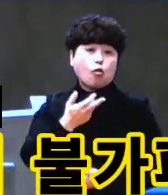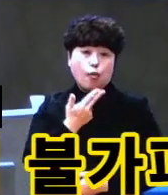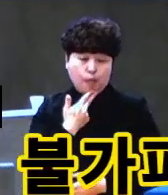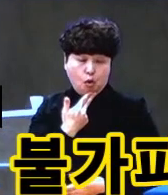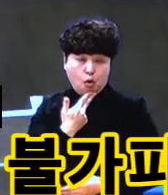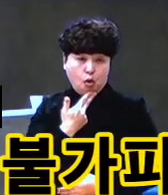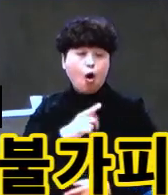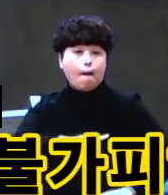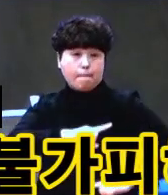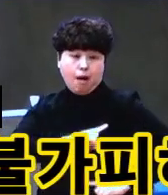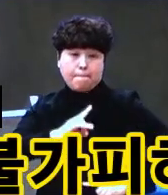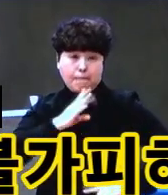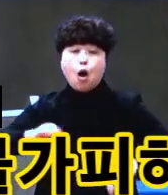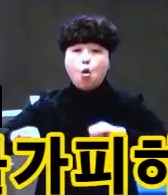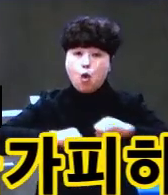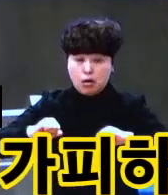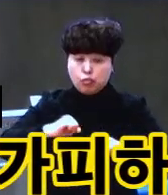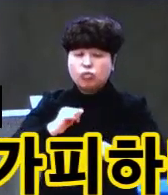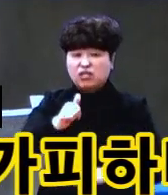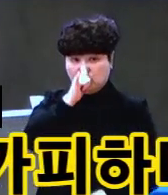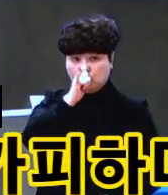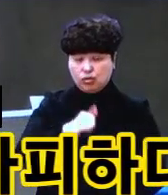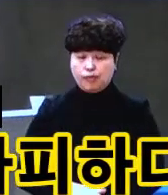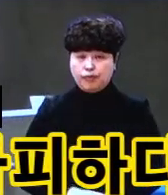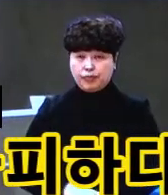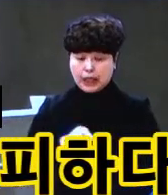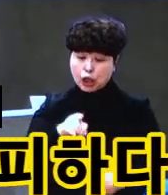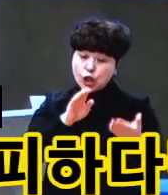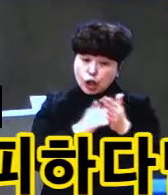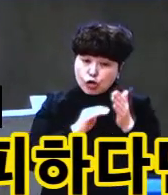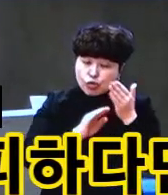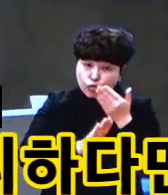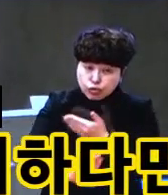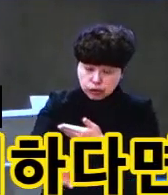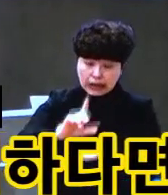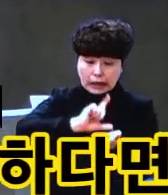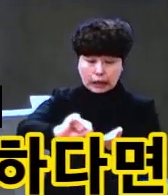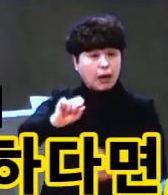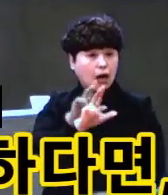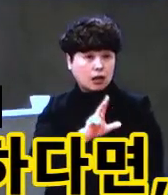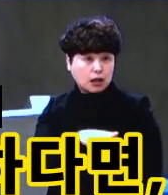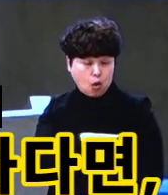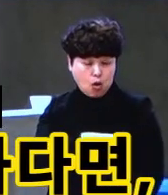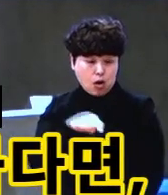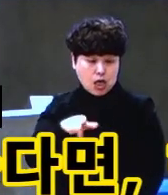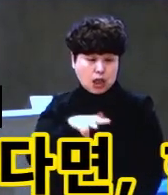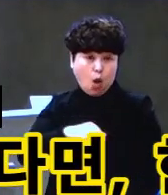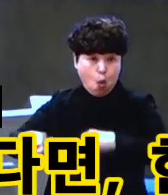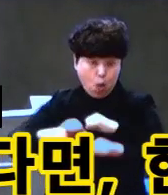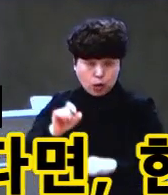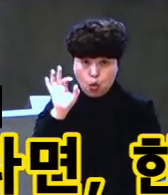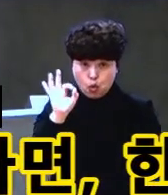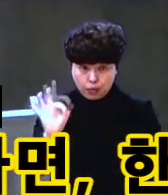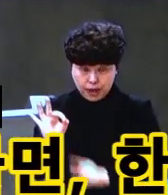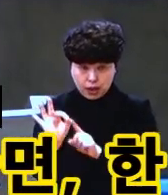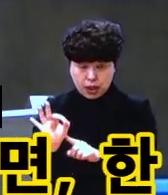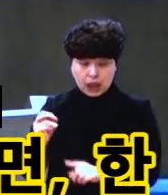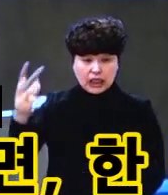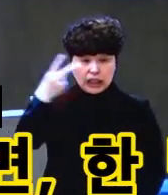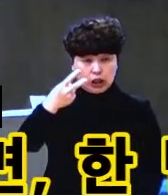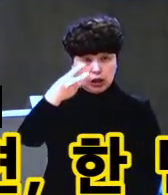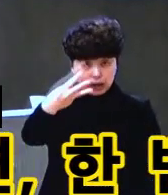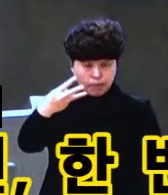의정활동이 시작되었습니다. 이후 지방의원의 의정활동비가